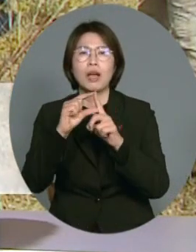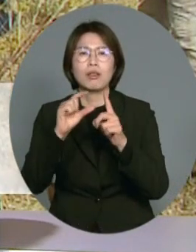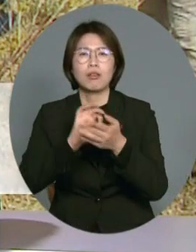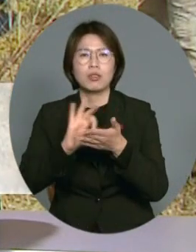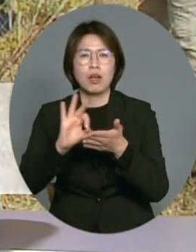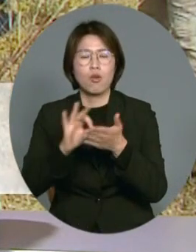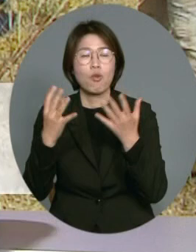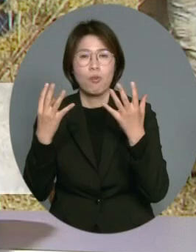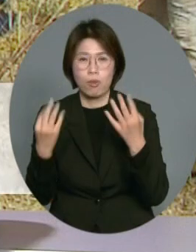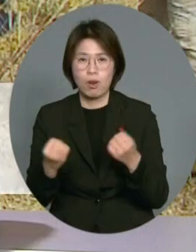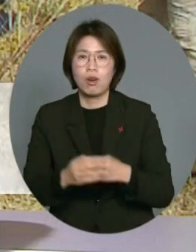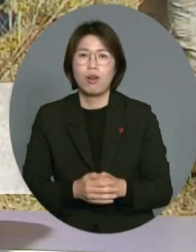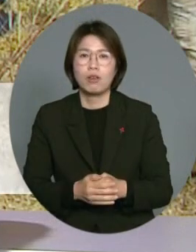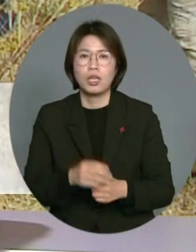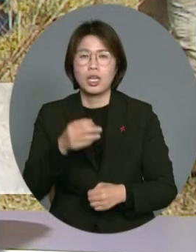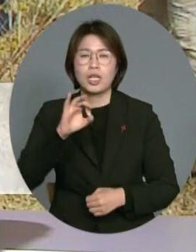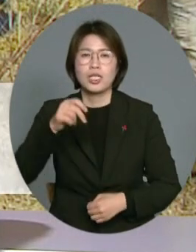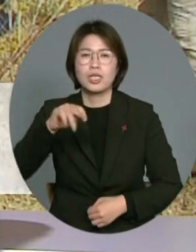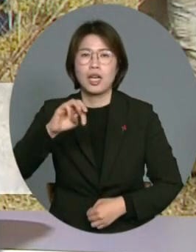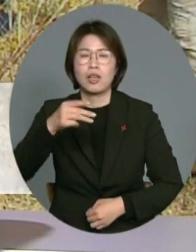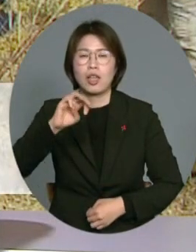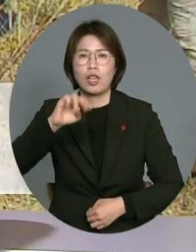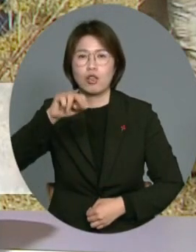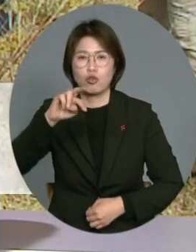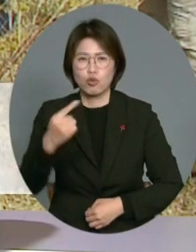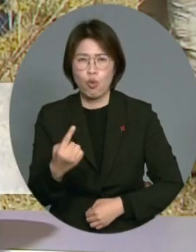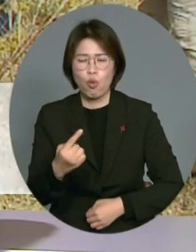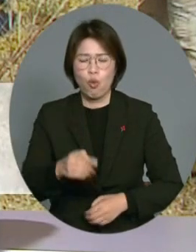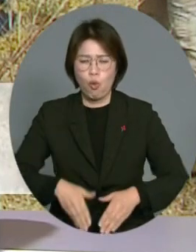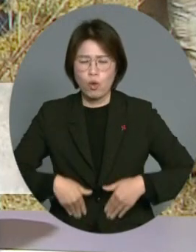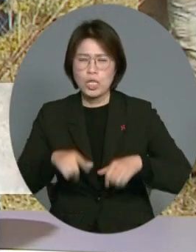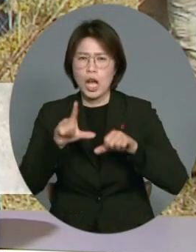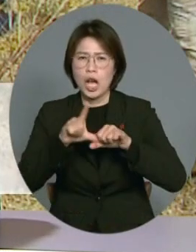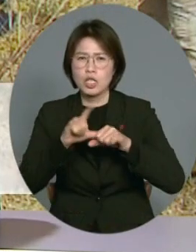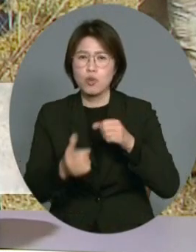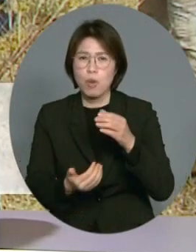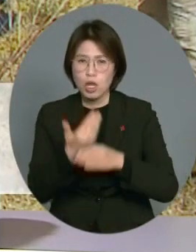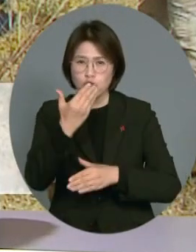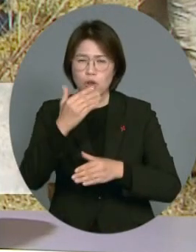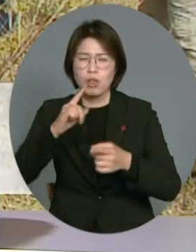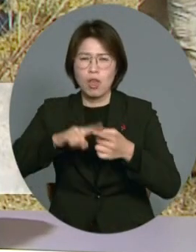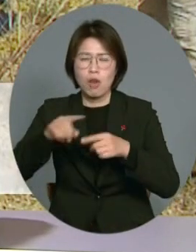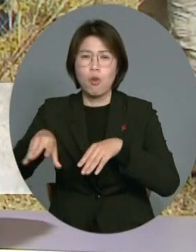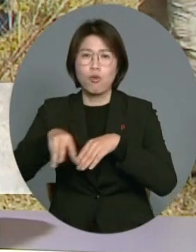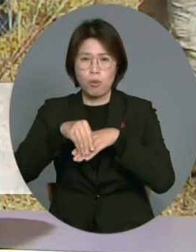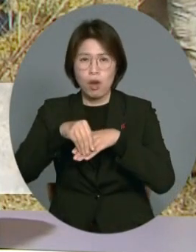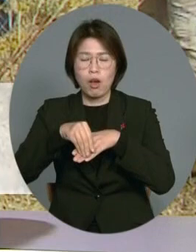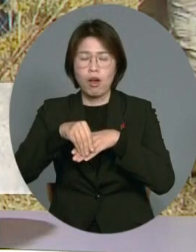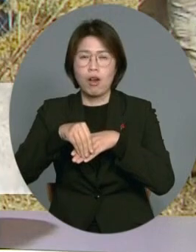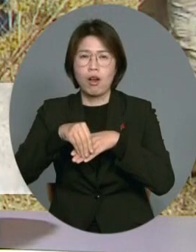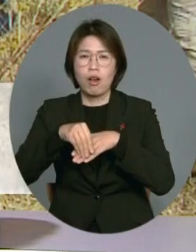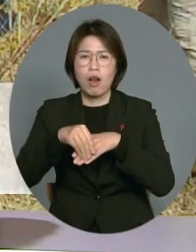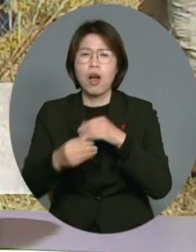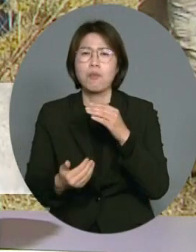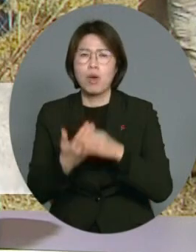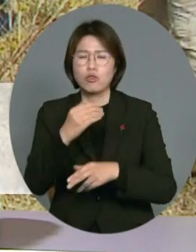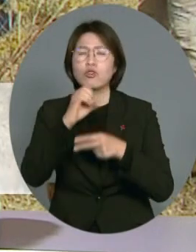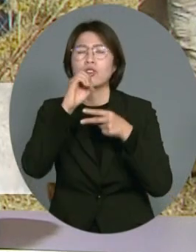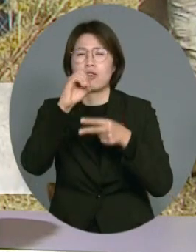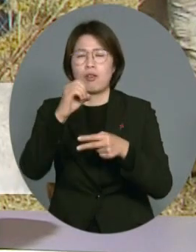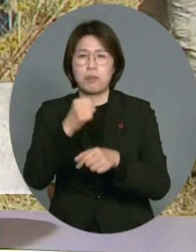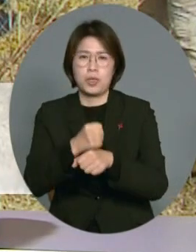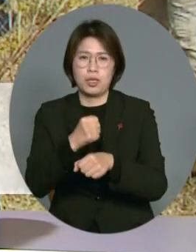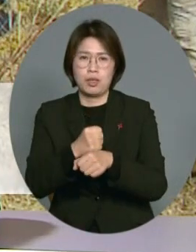부각되고 있습니다. 이산화탄소로 대표되는 온실가스를 배출한 만큼 흡수하는 대책을 세워서 배출량을 제로로 만드는